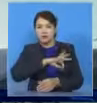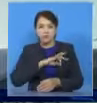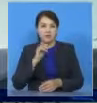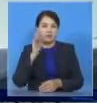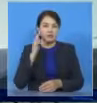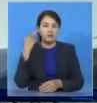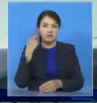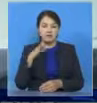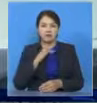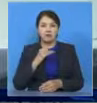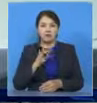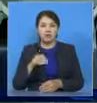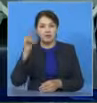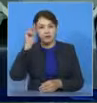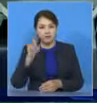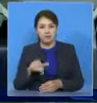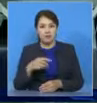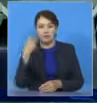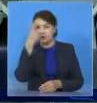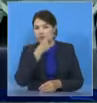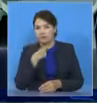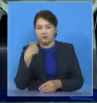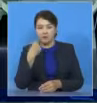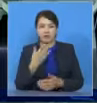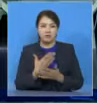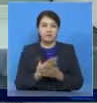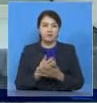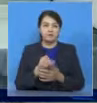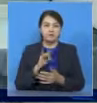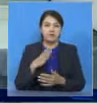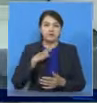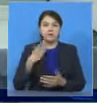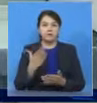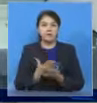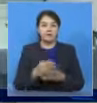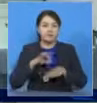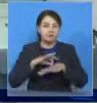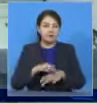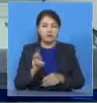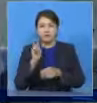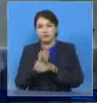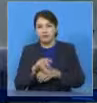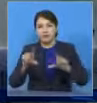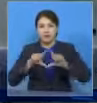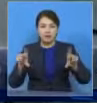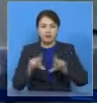качестве идентификации школьника, как Face ID. Аналогичную идентификацию тестирующиеся проходят при входе в здание.